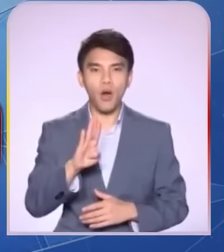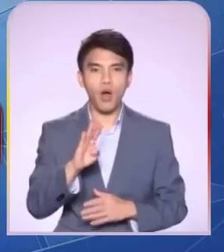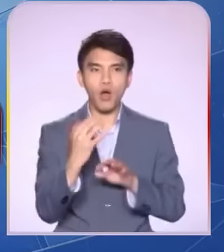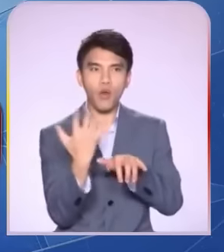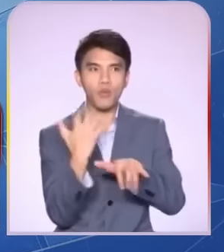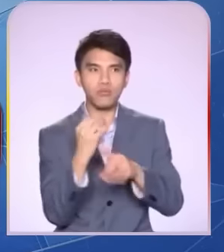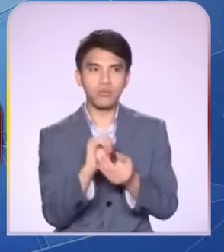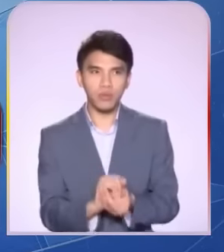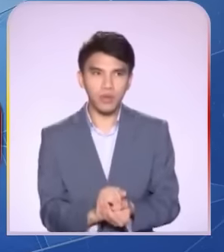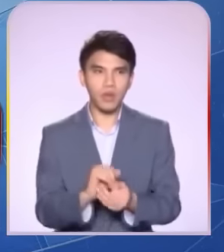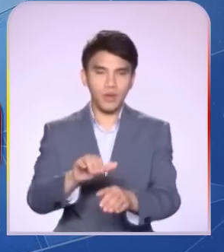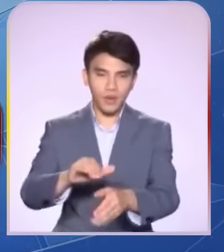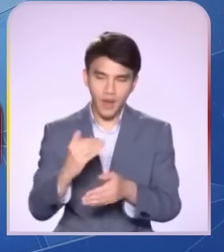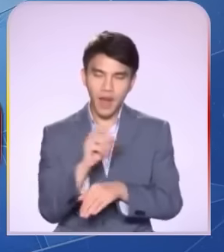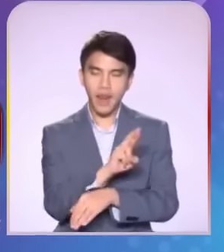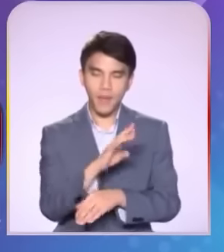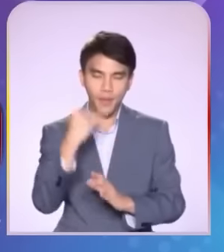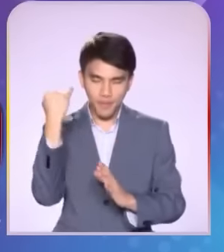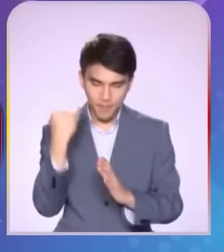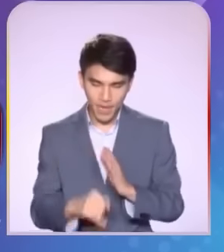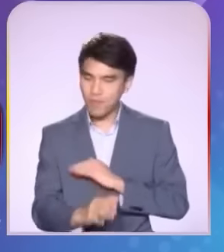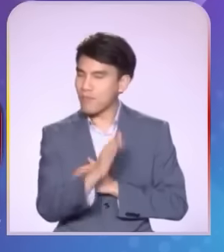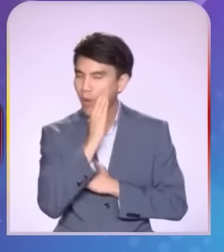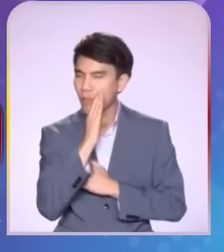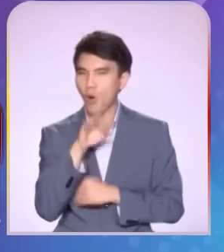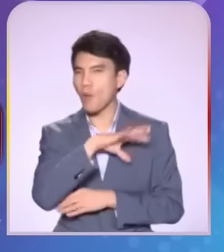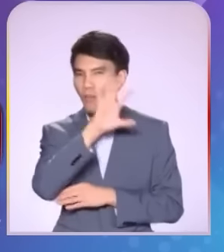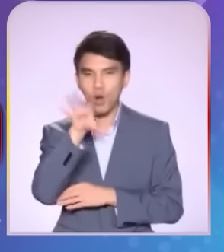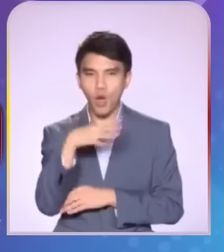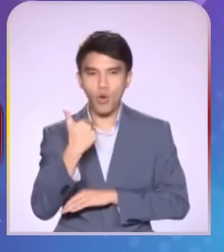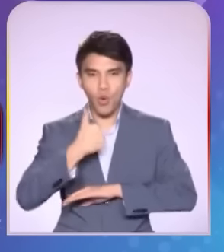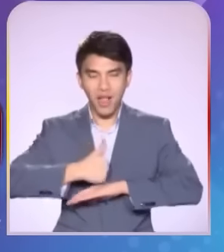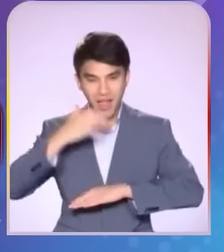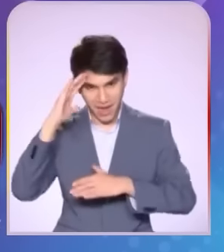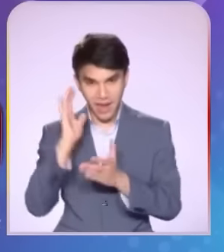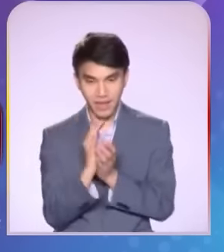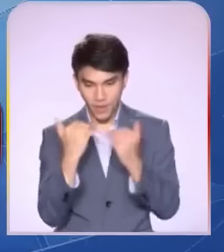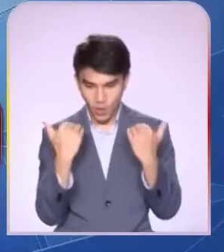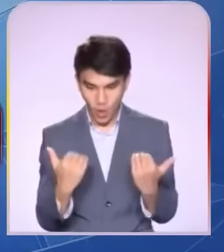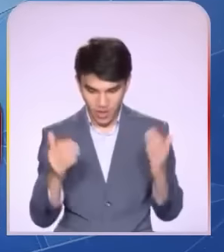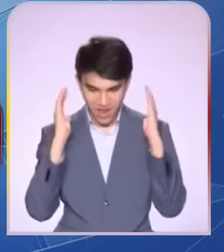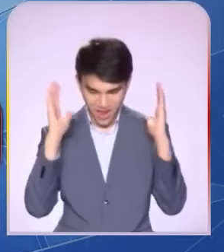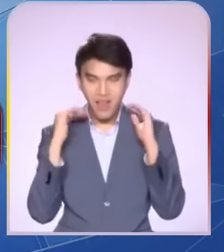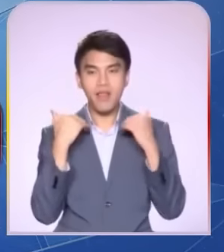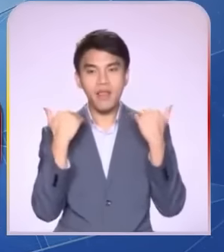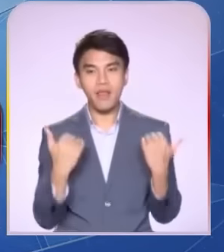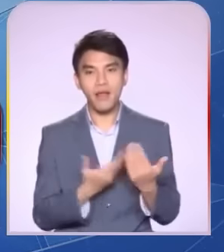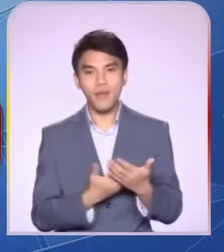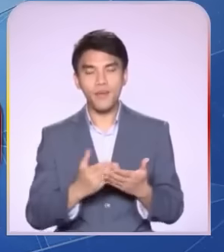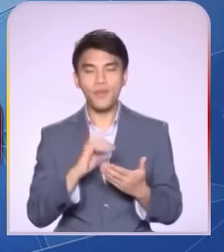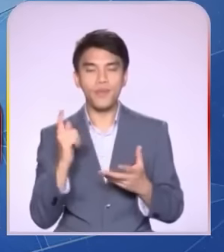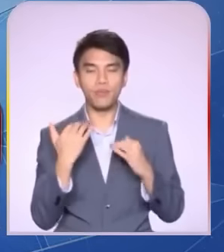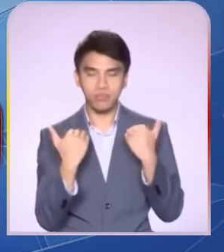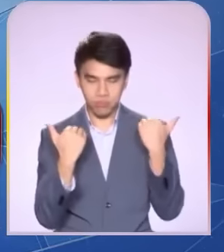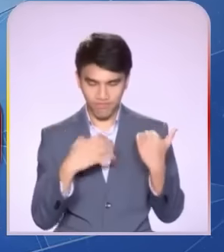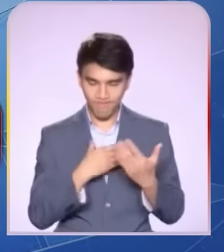อมพิวเตอร์การนำเข้าข้อมูลอันเป็นเท็จทางด้านผู้บังคับการนะคะก็ฝากประชาสัมพันธ์ด้วยว่าการซื้อทองเนี่ย